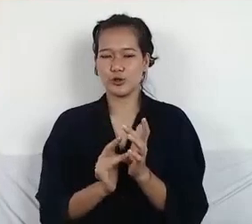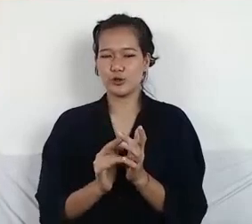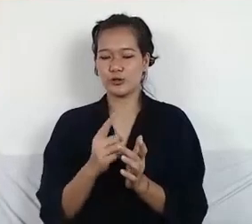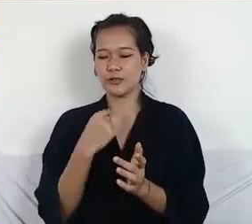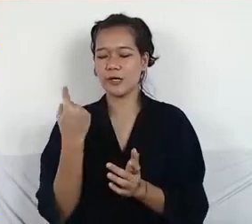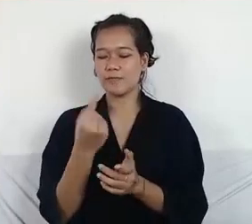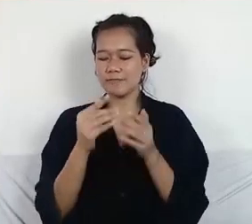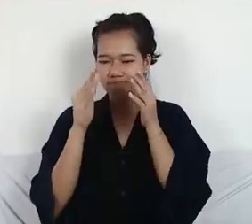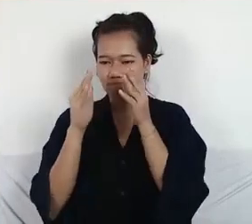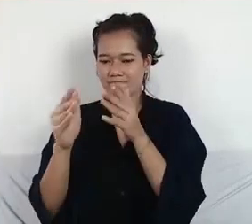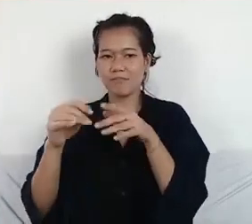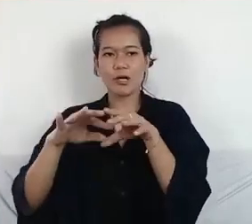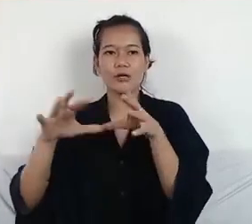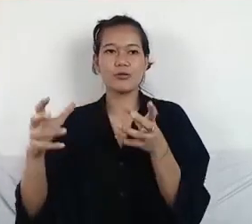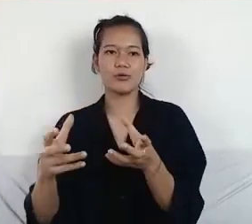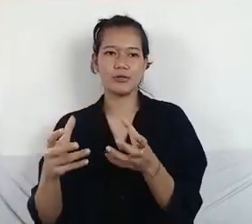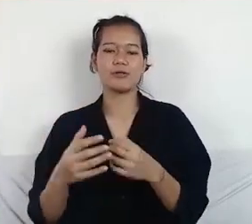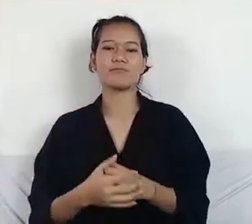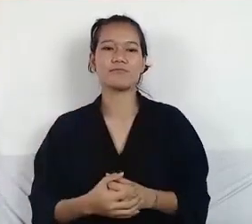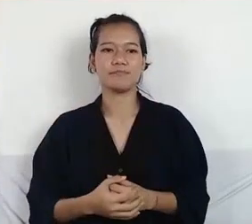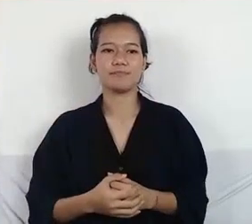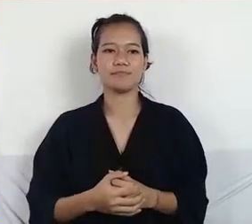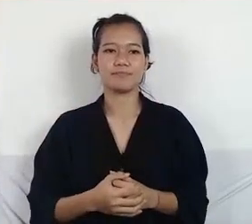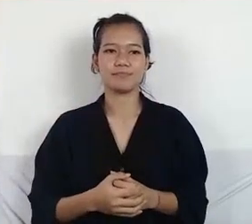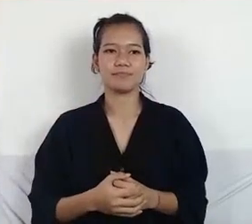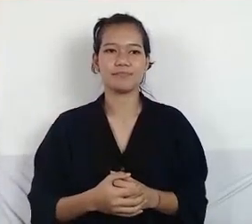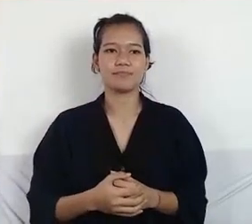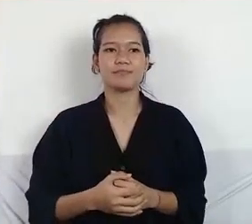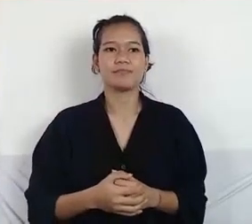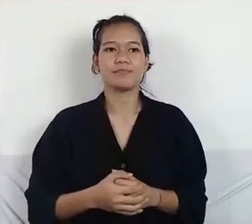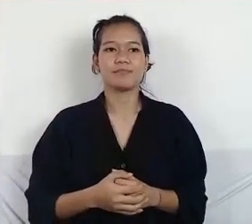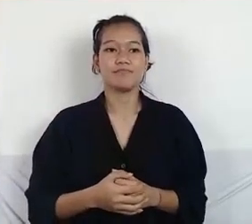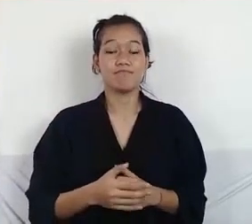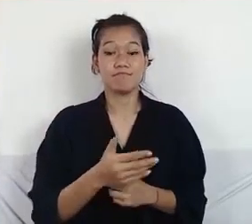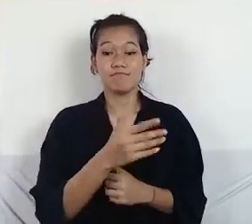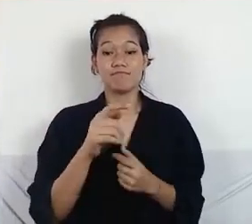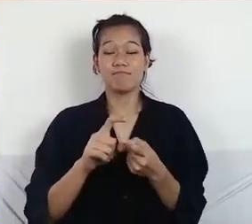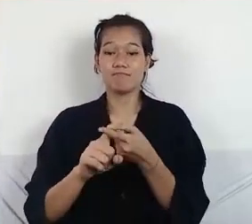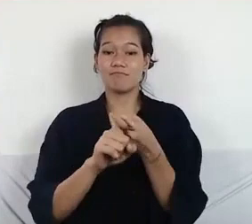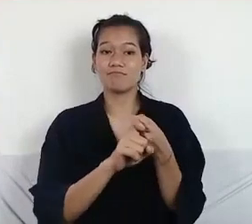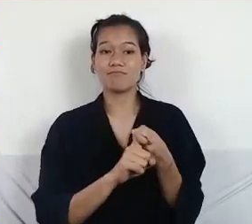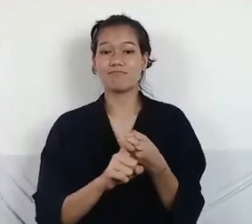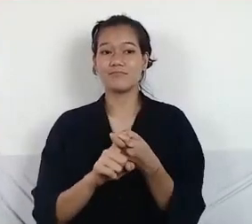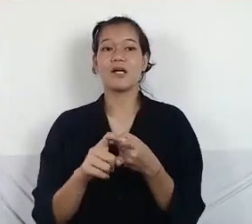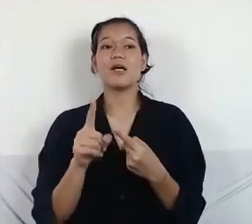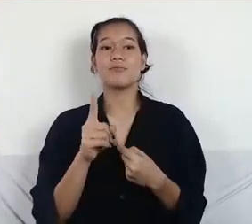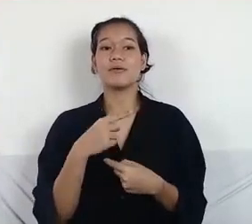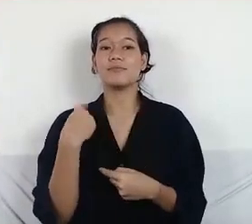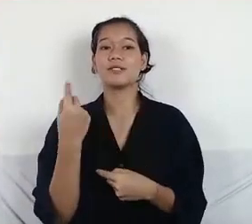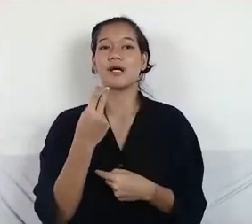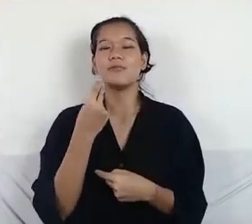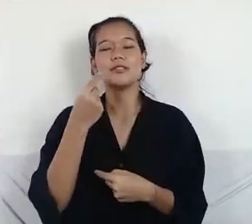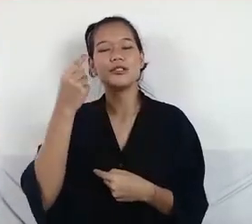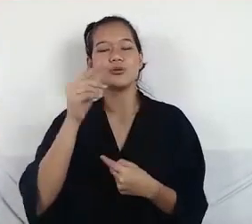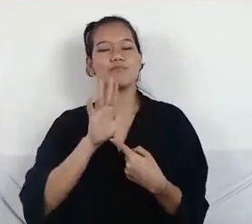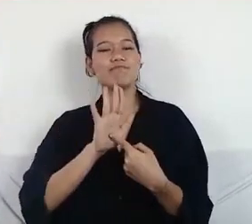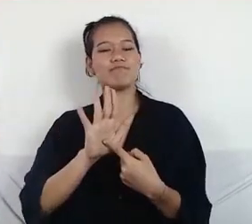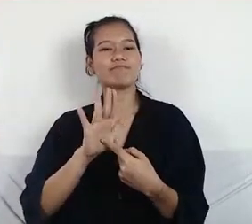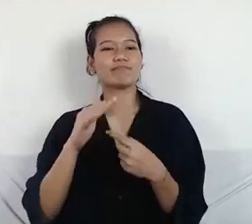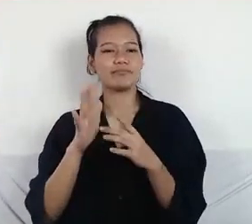Kristus, kami mengarahkan pandangan kami kepada dunia. Jadilah sahabat sesama. Sebab kami